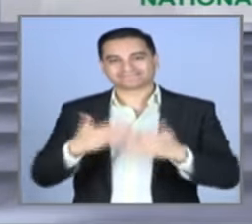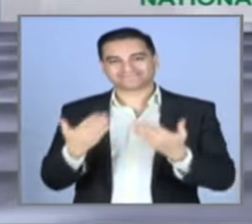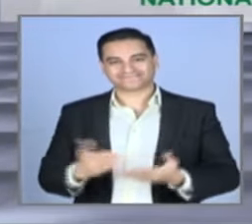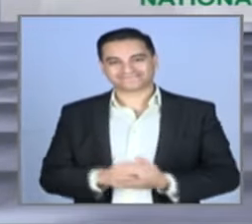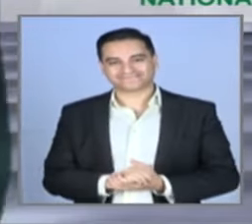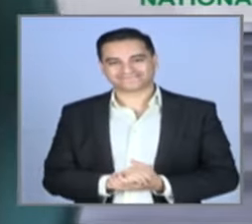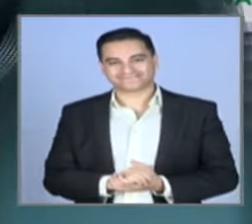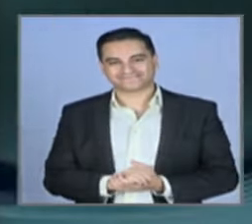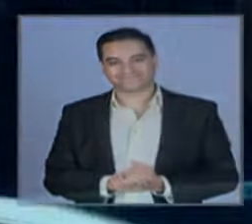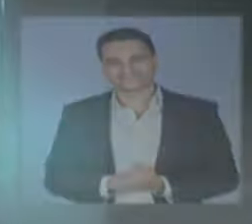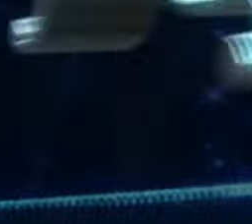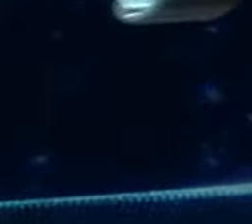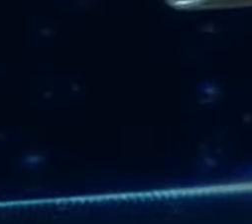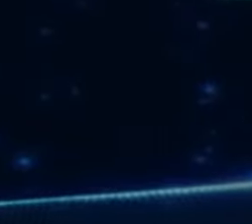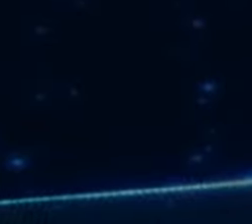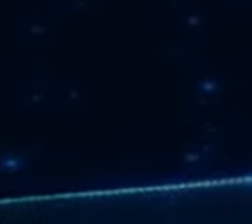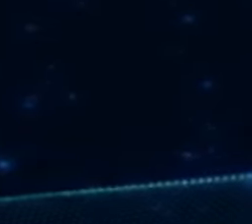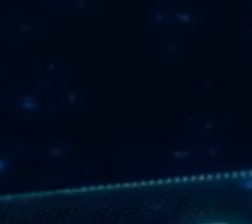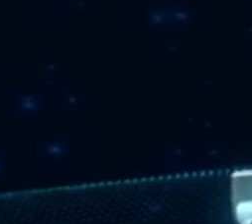في كافة المجالات.